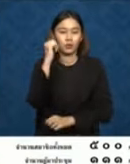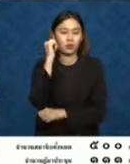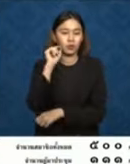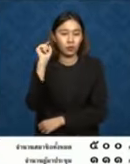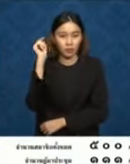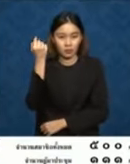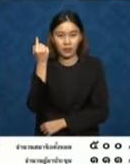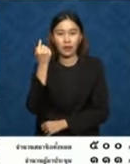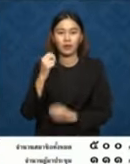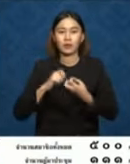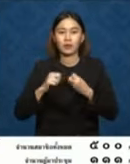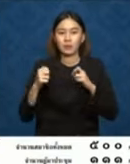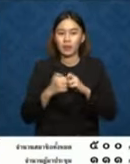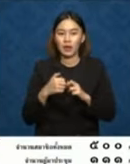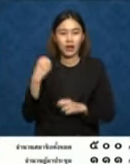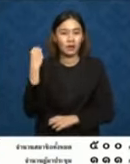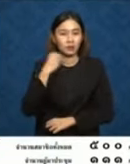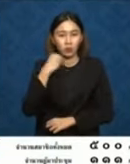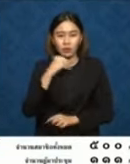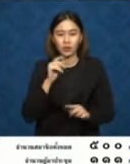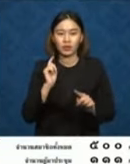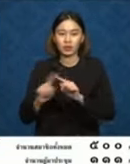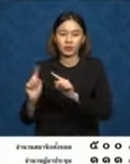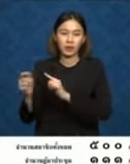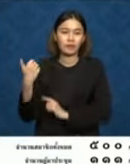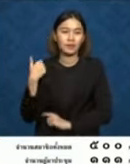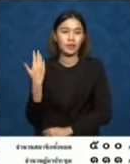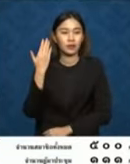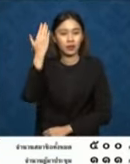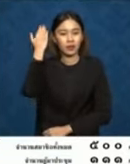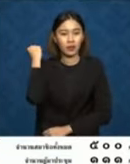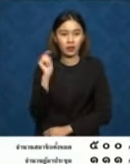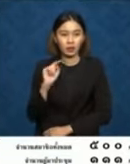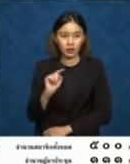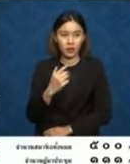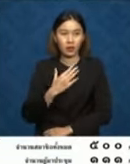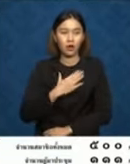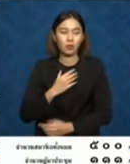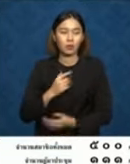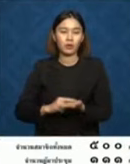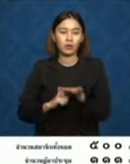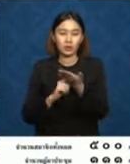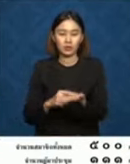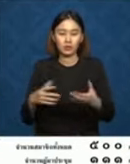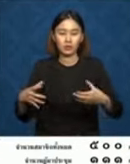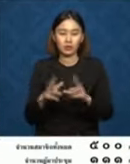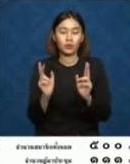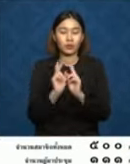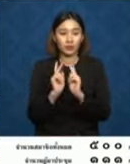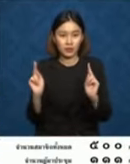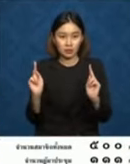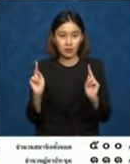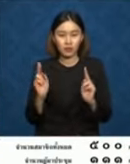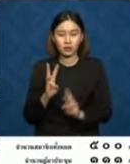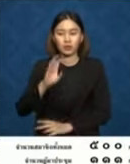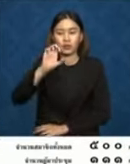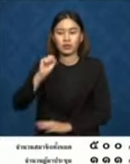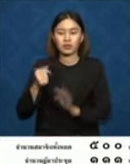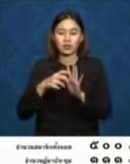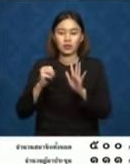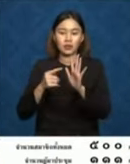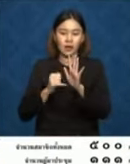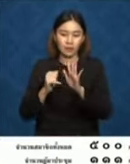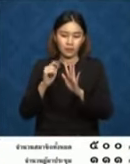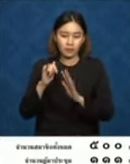หม่นะครับปัญหาซับซ้อนเยอะนะครับคราวที่แล้วเมื่อสมัยที่แล้วผมก็ได้เสนอตั้งกรรมธิการวิสามัญศึกษา